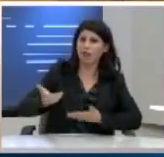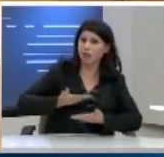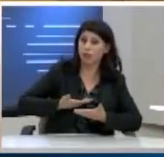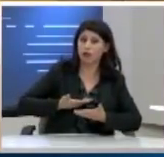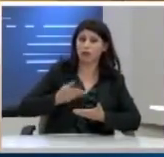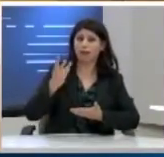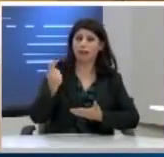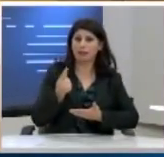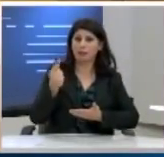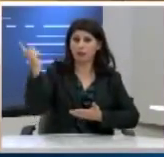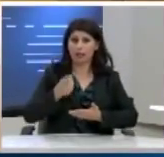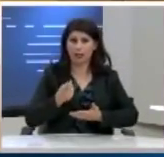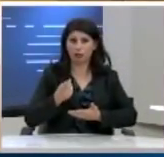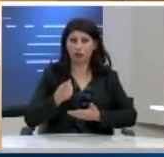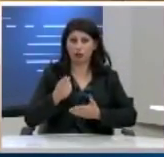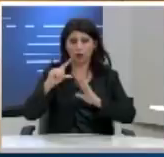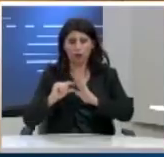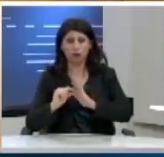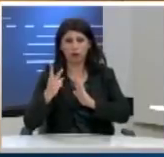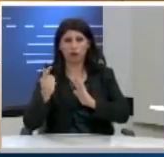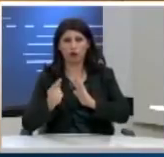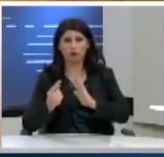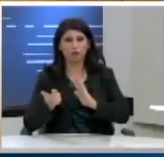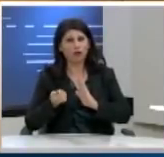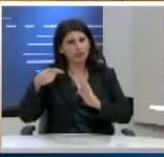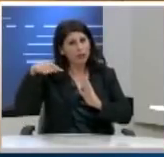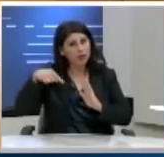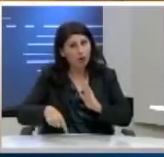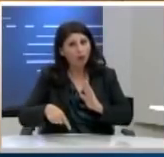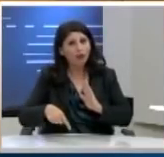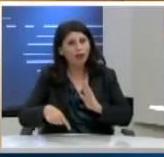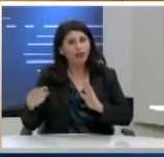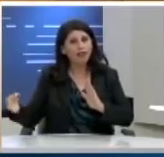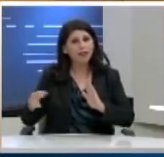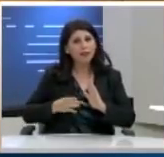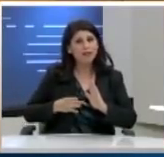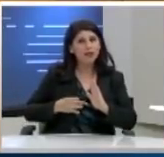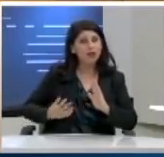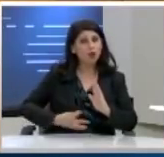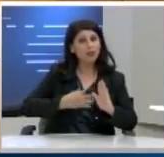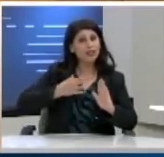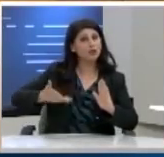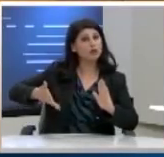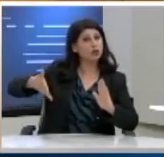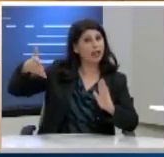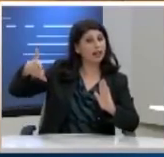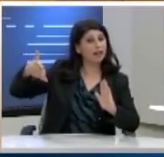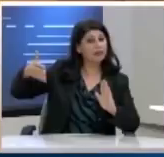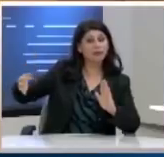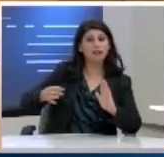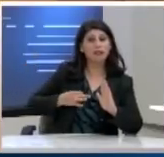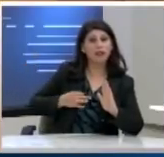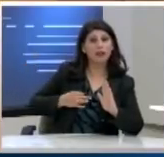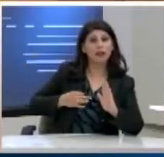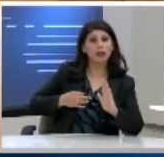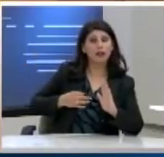είναι 2,5%. Το κάναμε τώρα. Και μας λέει ο κύριος Μητσοτάκης να μας ψηφίσετε